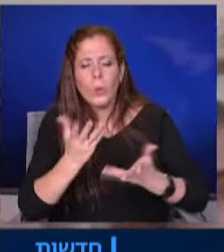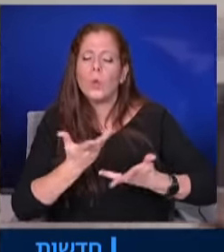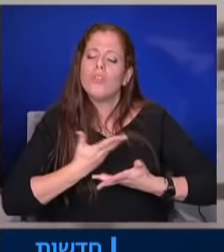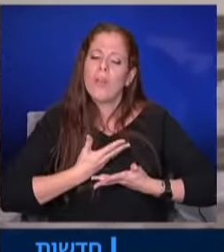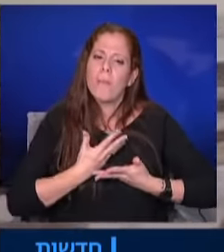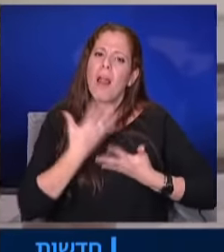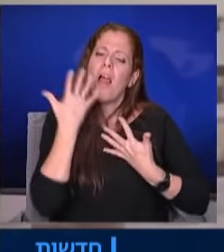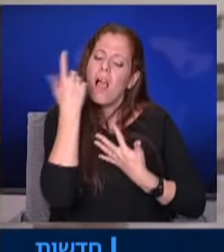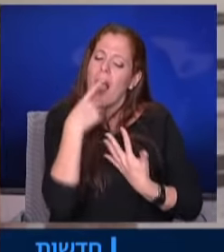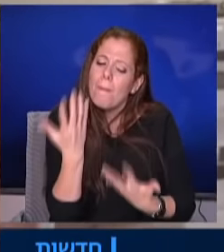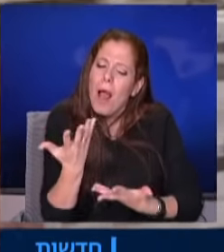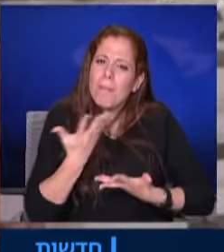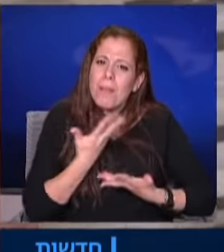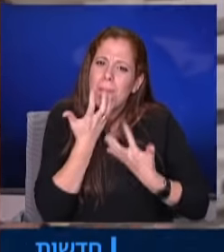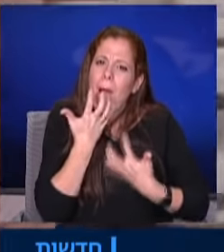פנים חמה.